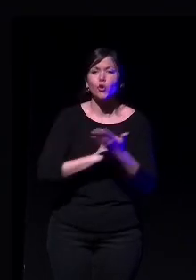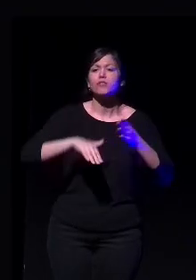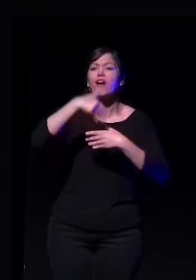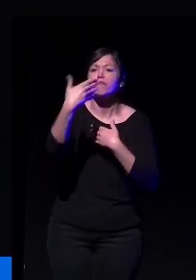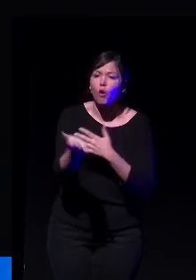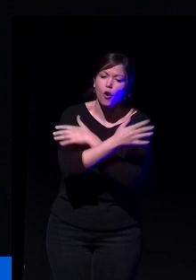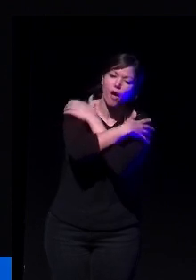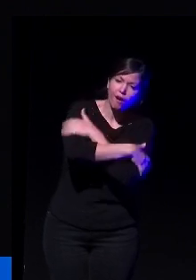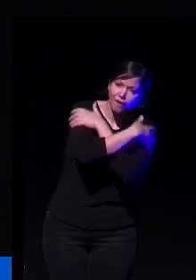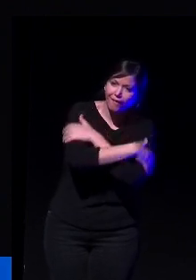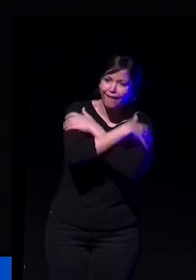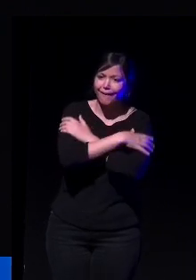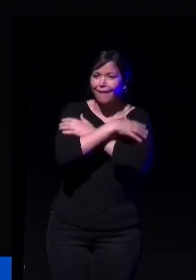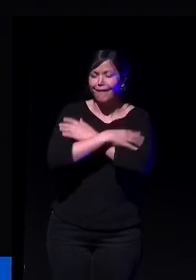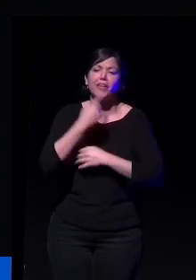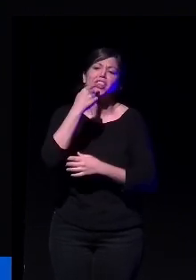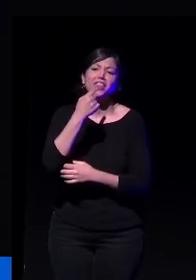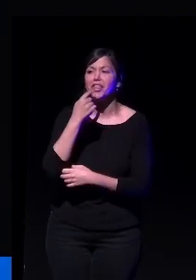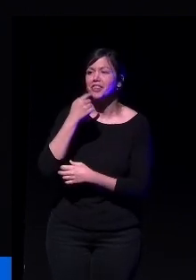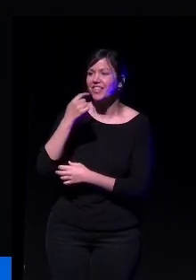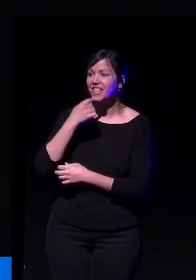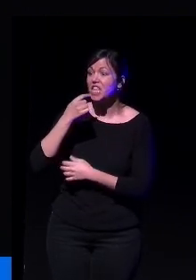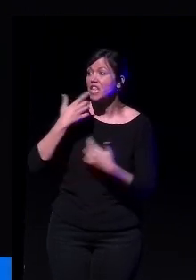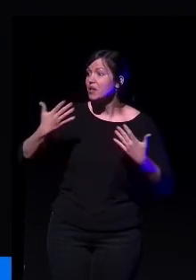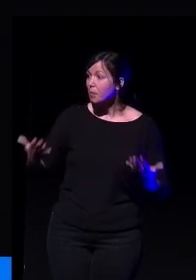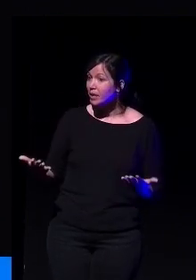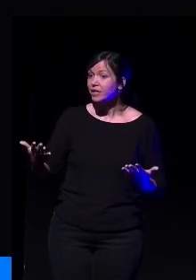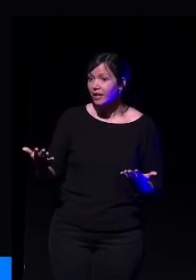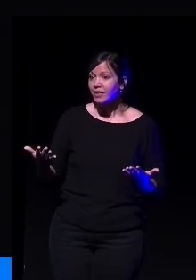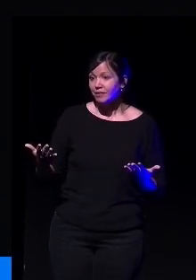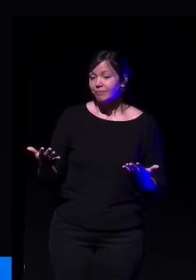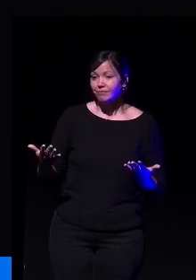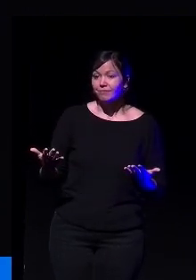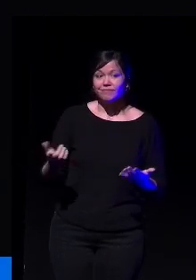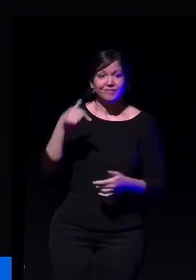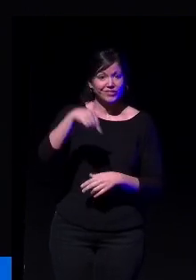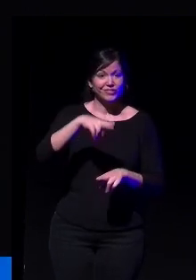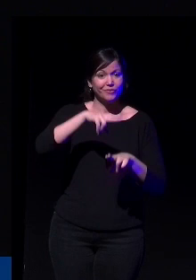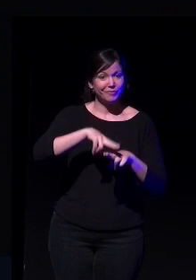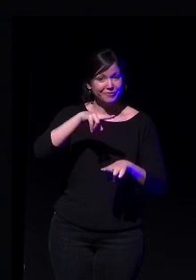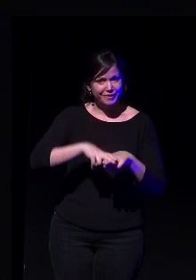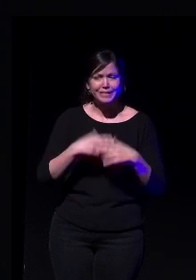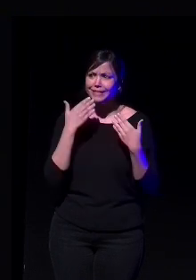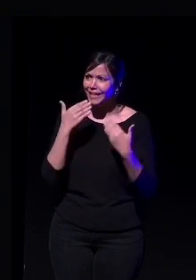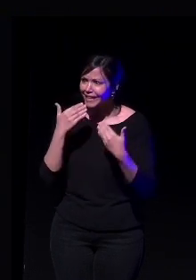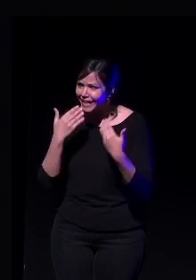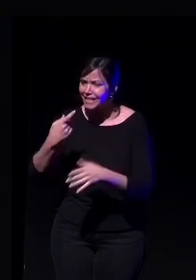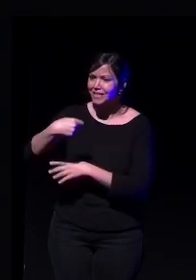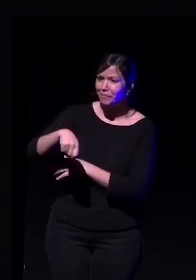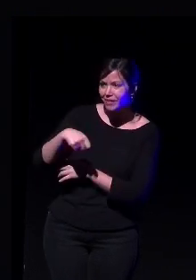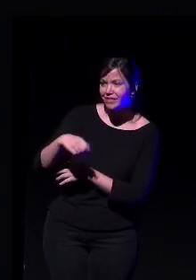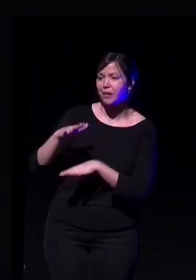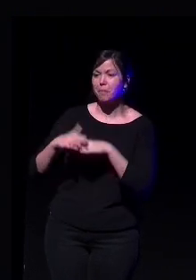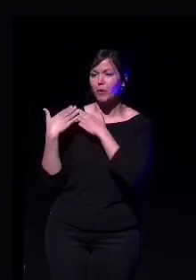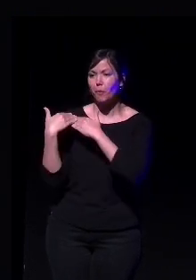amb abraçades i mil coses a comentar. Per tant, estem de festa. Gràcies, president, per